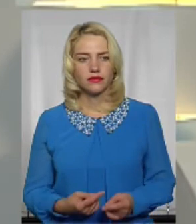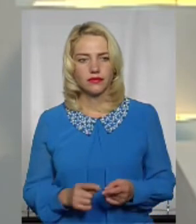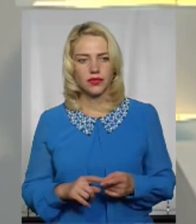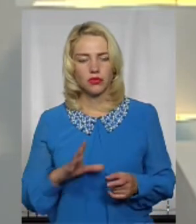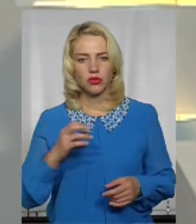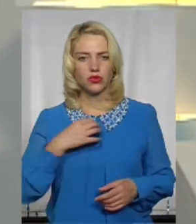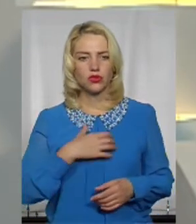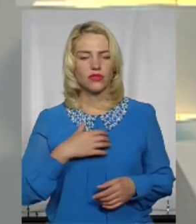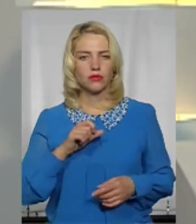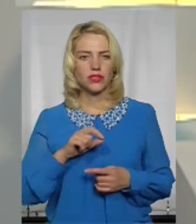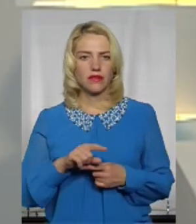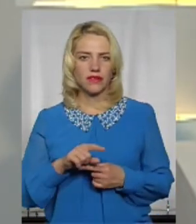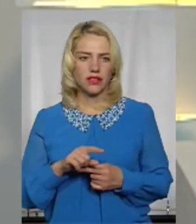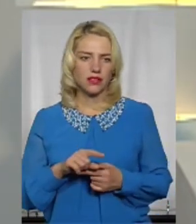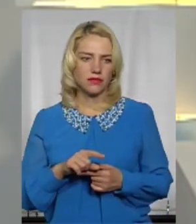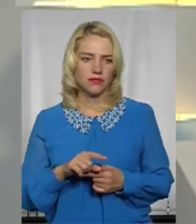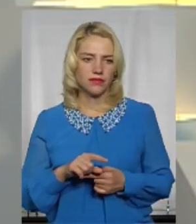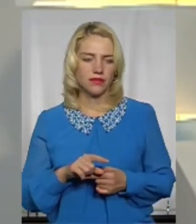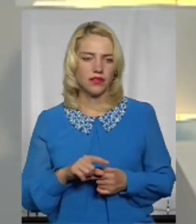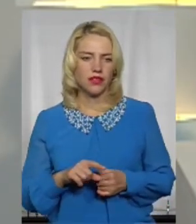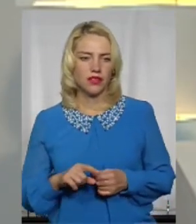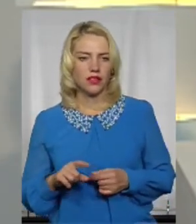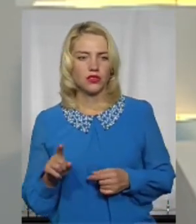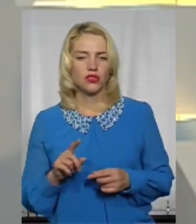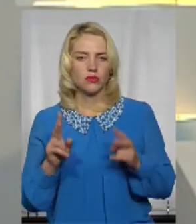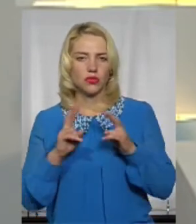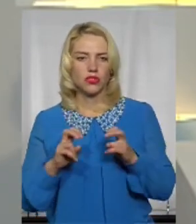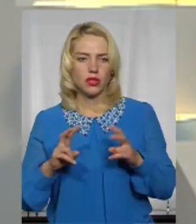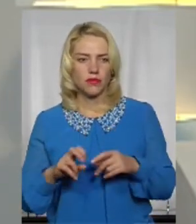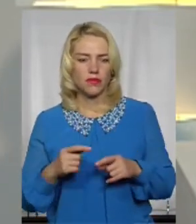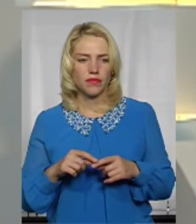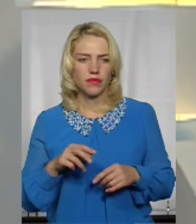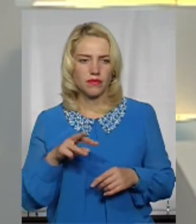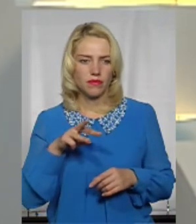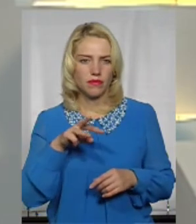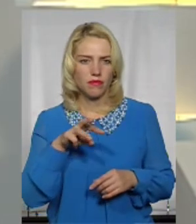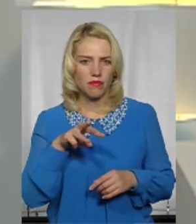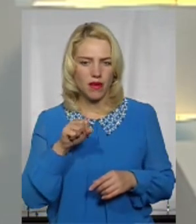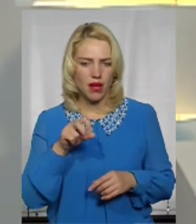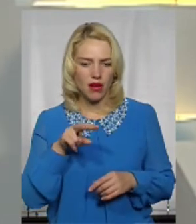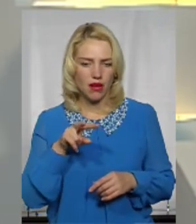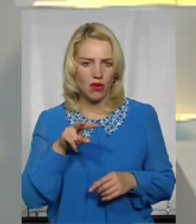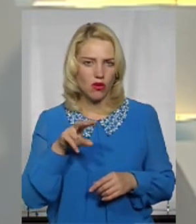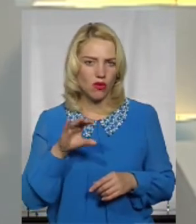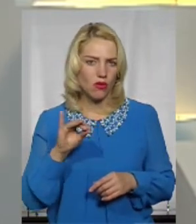основним завданням бувшого голови обласної адміністрації розібратися з питаннями Мальованки. Дійсно, це